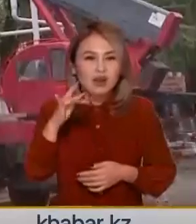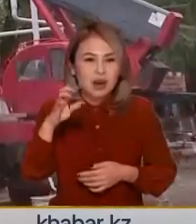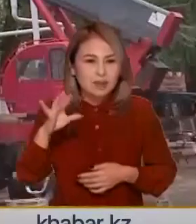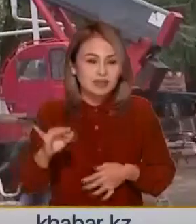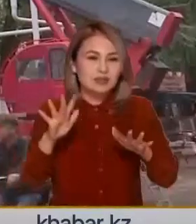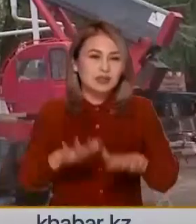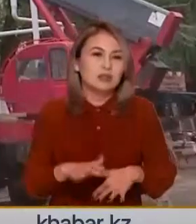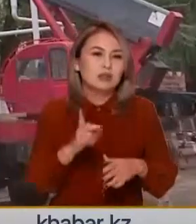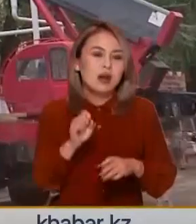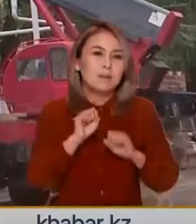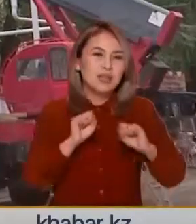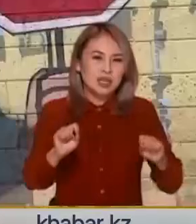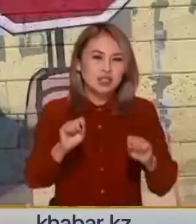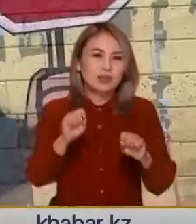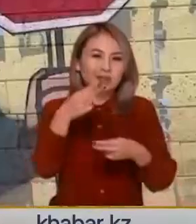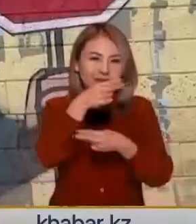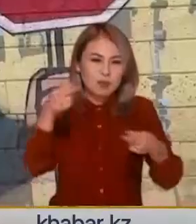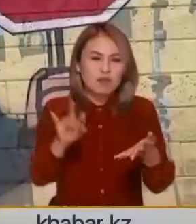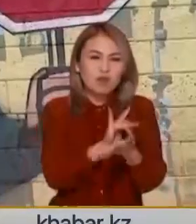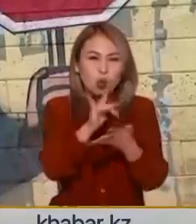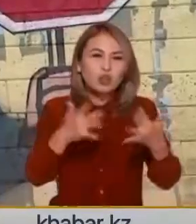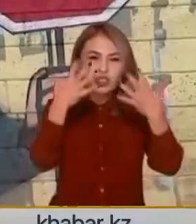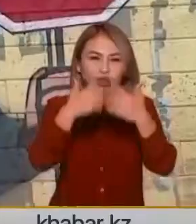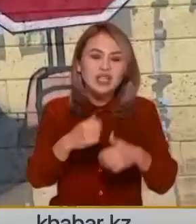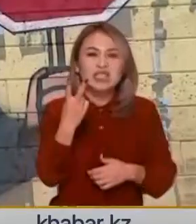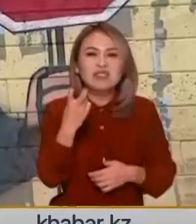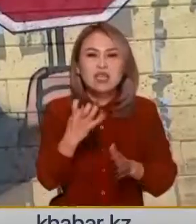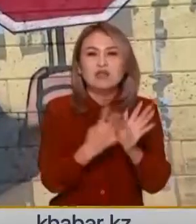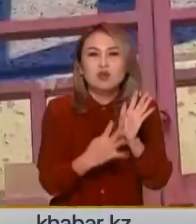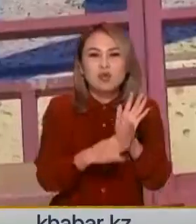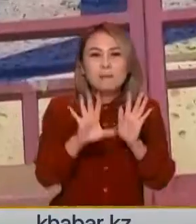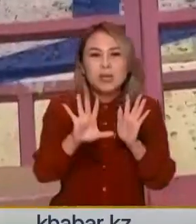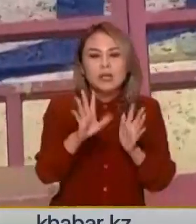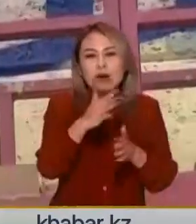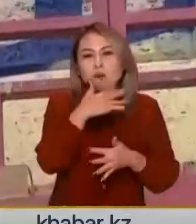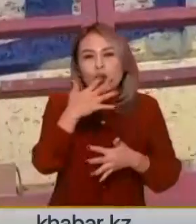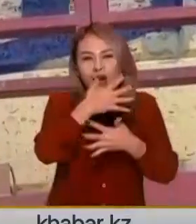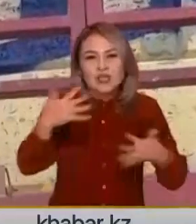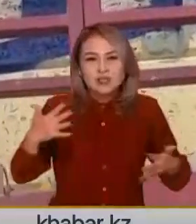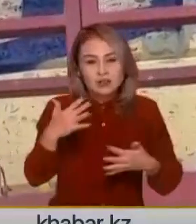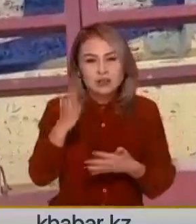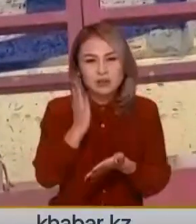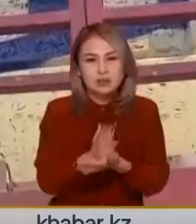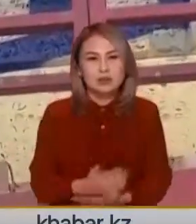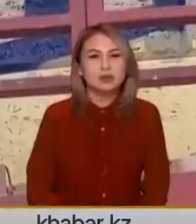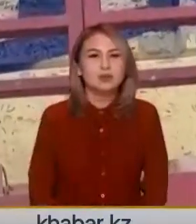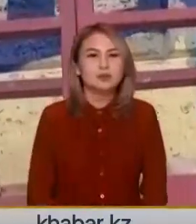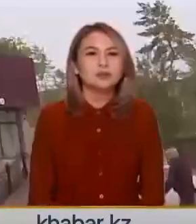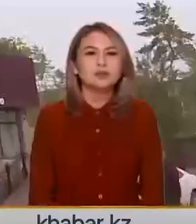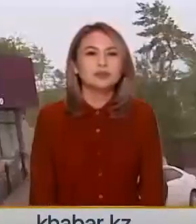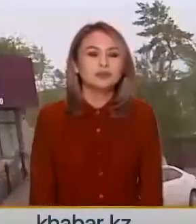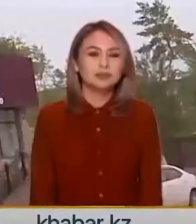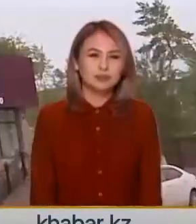на патриотическую тему. Всего же в городе насчитывается 295 многоквартирных домов.